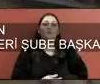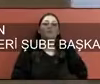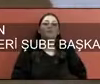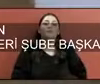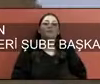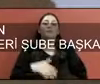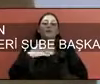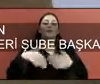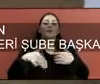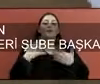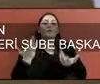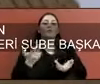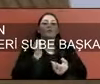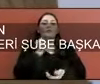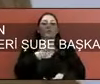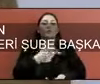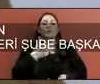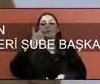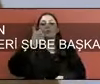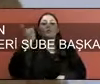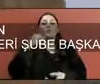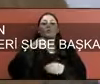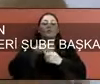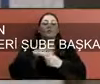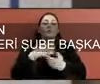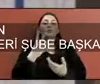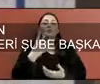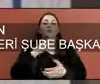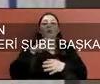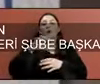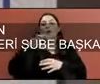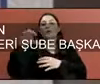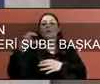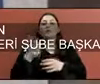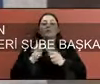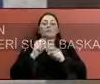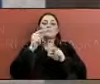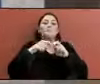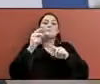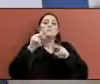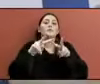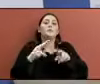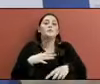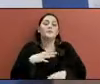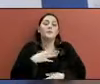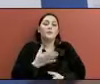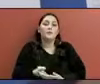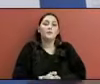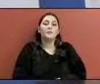Engelli ve Yaşlı Hizmetleri Şube Müdürlüğümüz bünyesinde 4 ayrı birim barındırıyor.